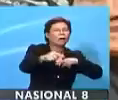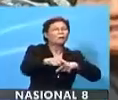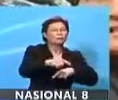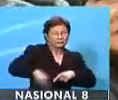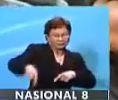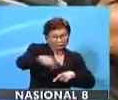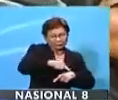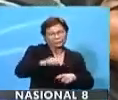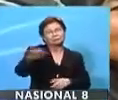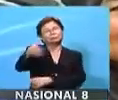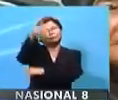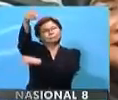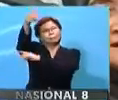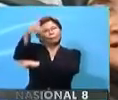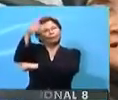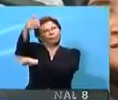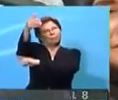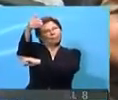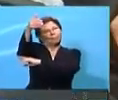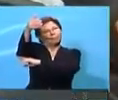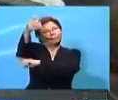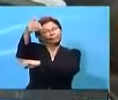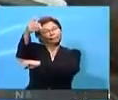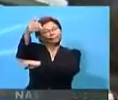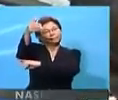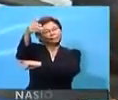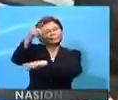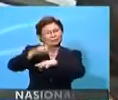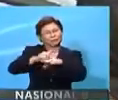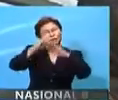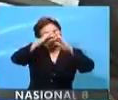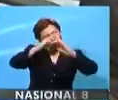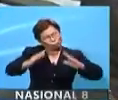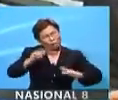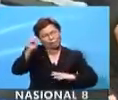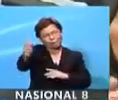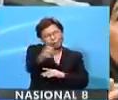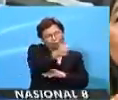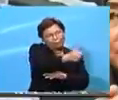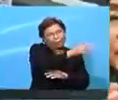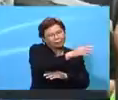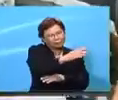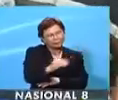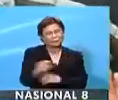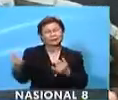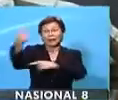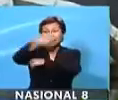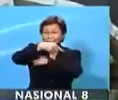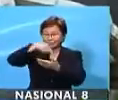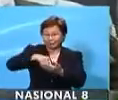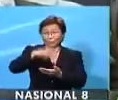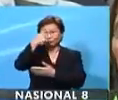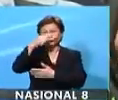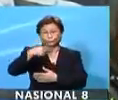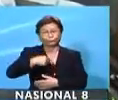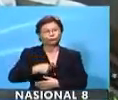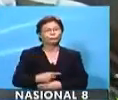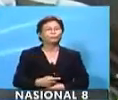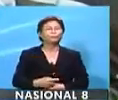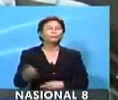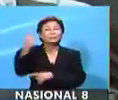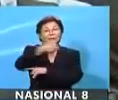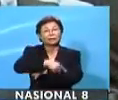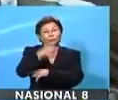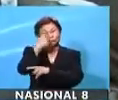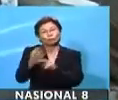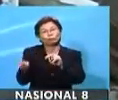mengibarkan bendera Jalur Gemilang di kediaman masing-masing dan hari ini untuk membantu menokoh